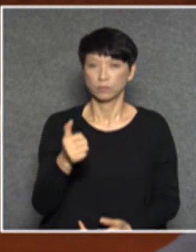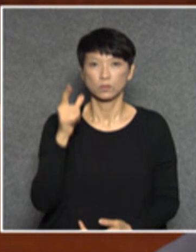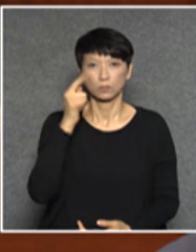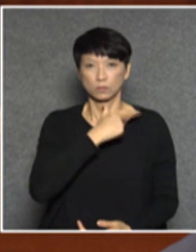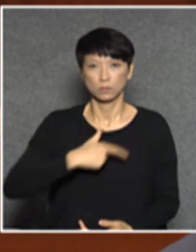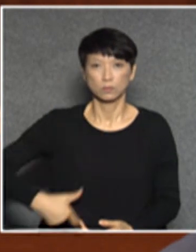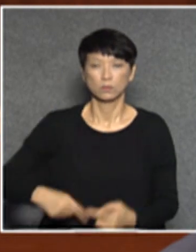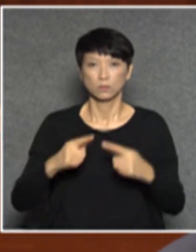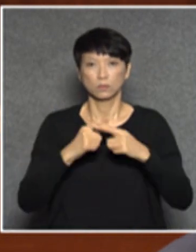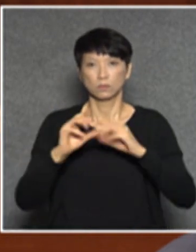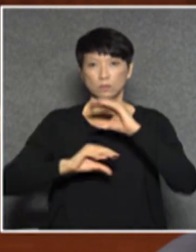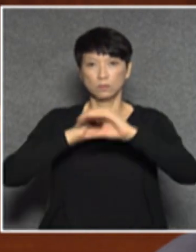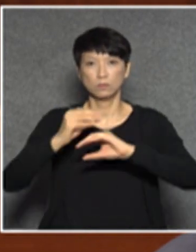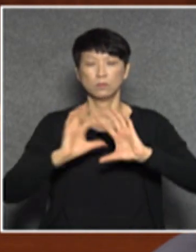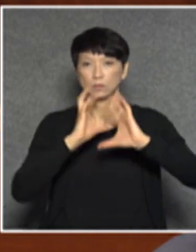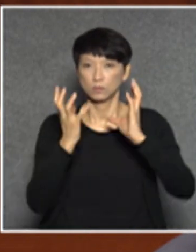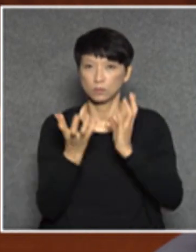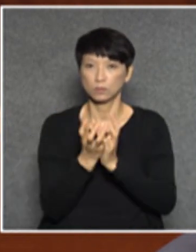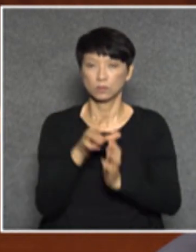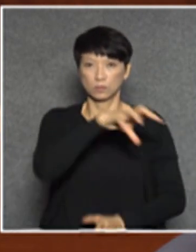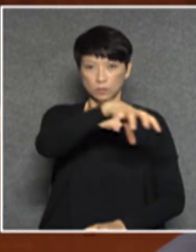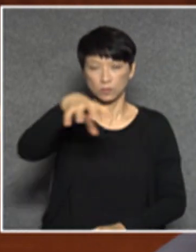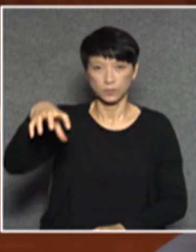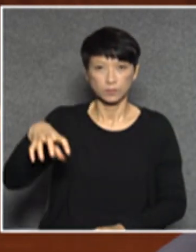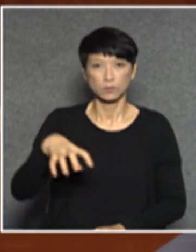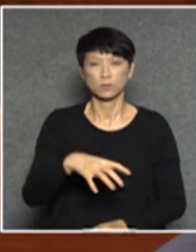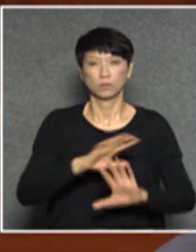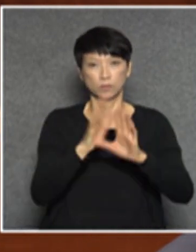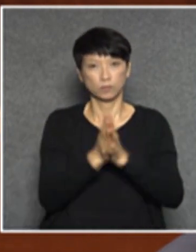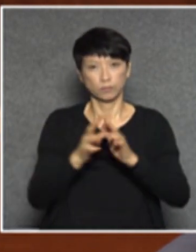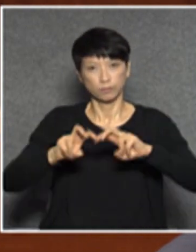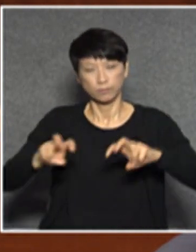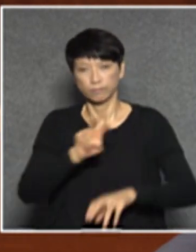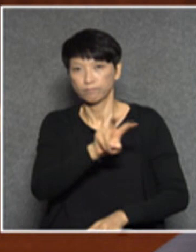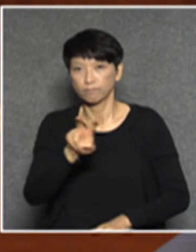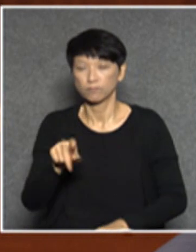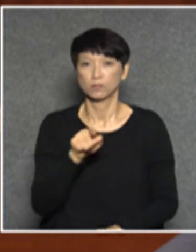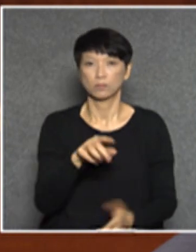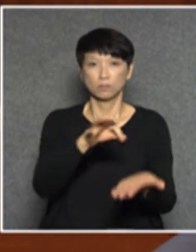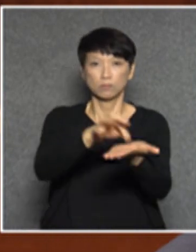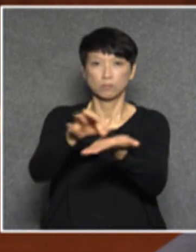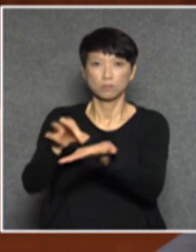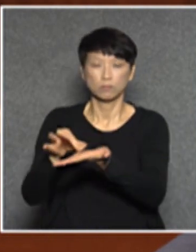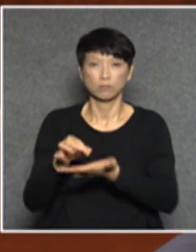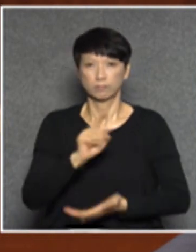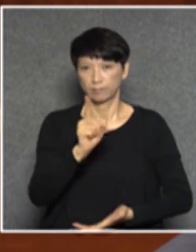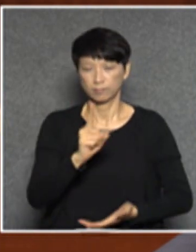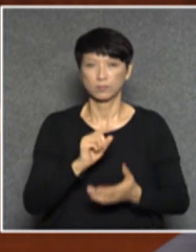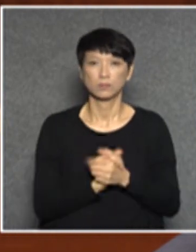建聯嘅朋友咧，係做咗個全港嘅全面性的調查，同埋指出依啲黑點所在的地